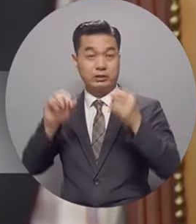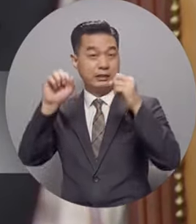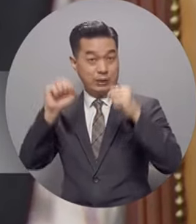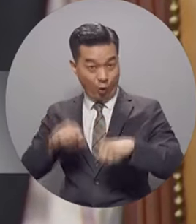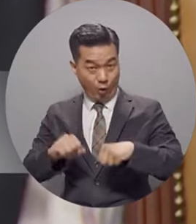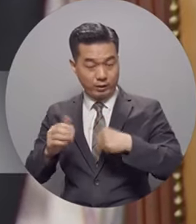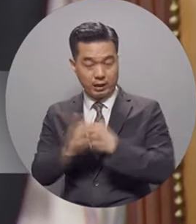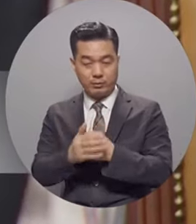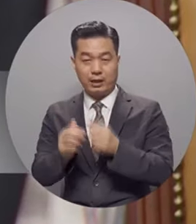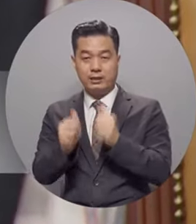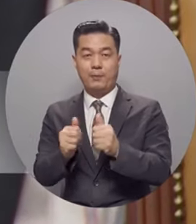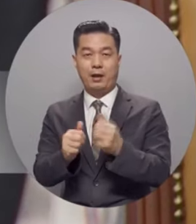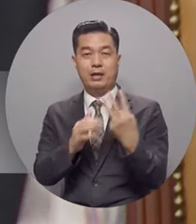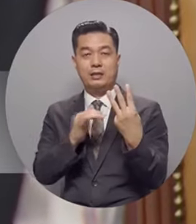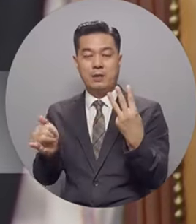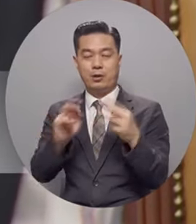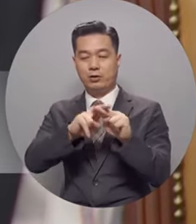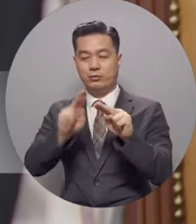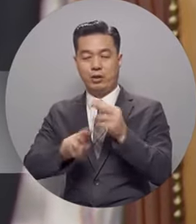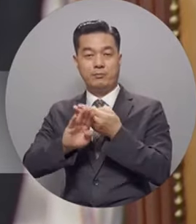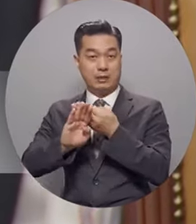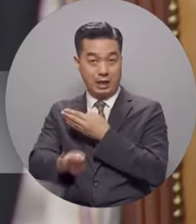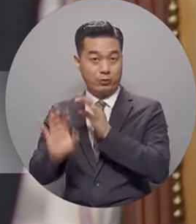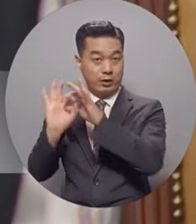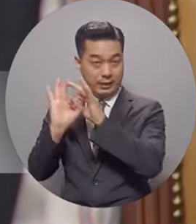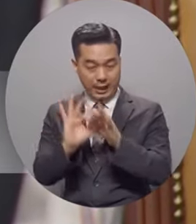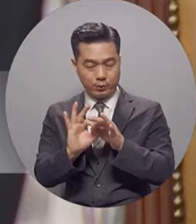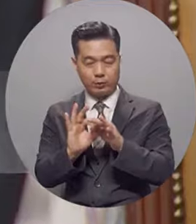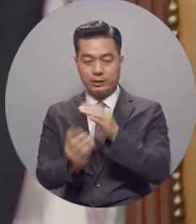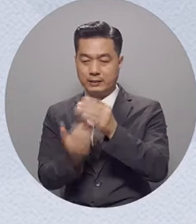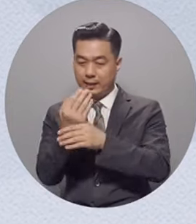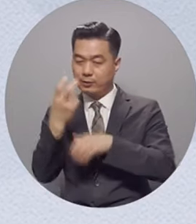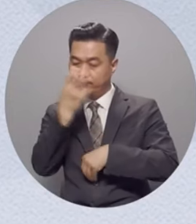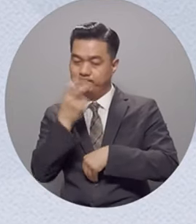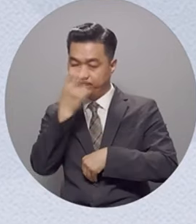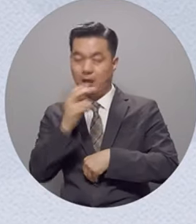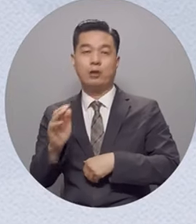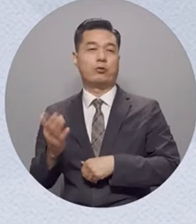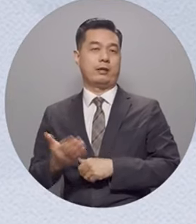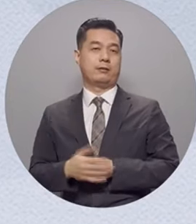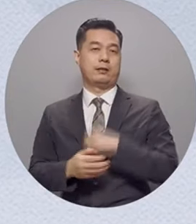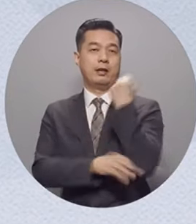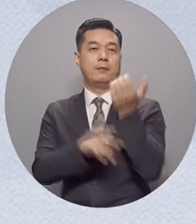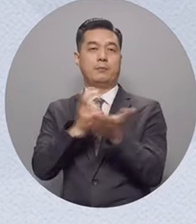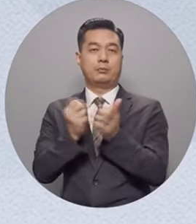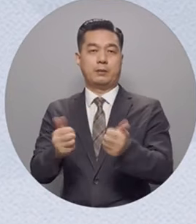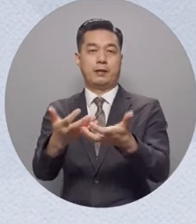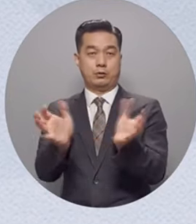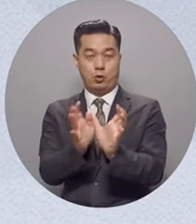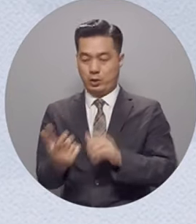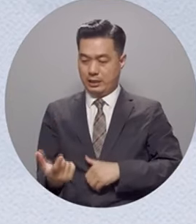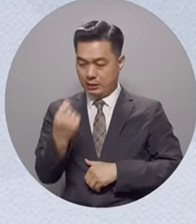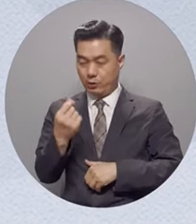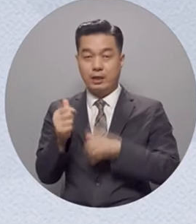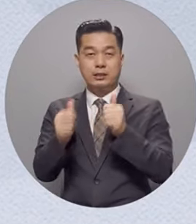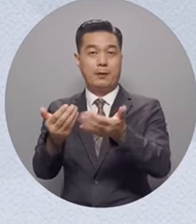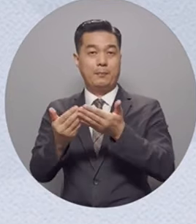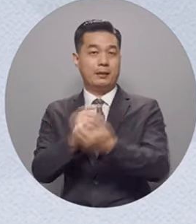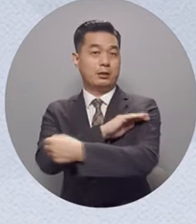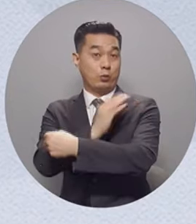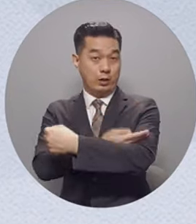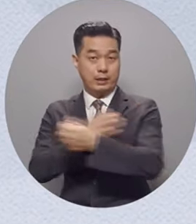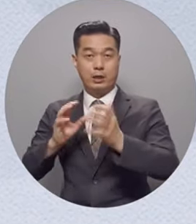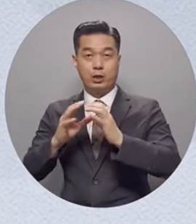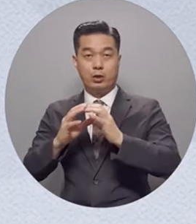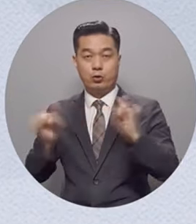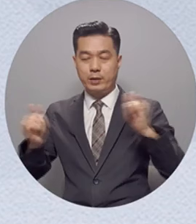재판관 세명이 퇴임한 이후에도 사건 심리는 이어지게 됐습니다 헌재는 신속한 재판을 받을 권리는 국민의